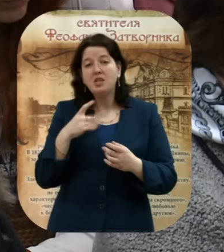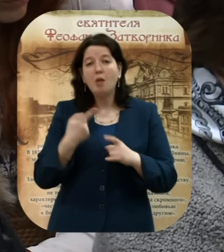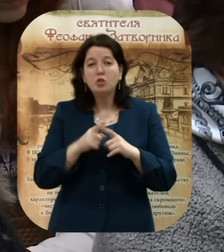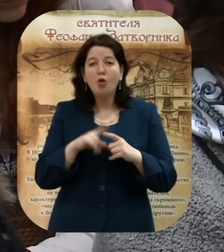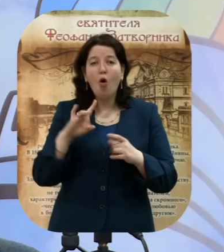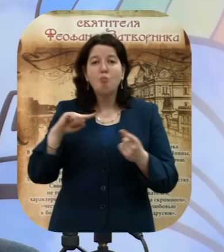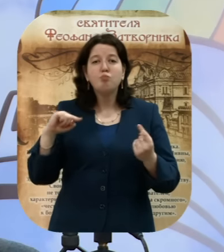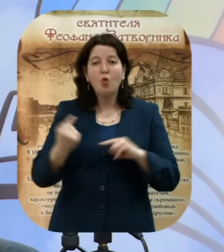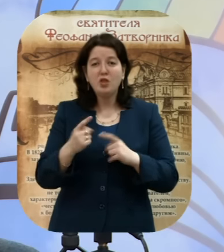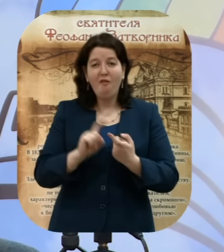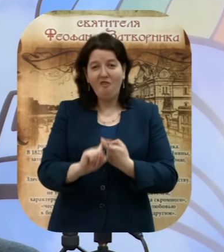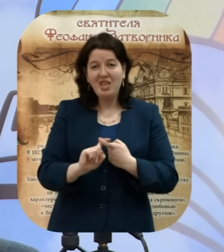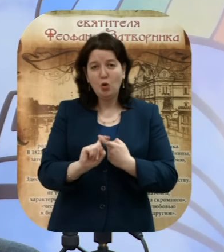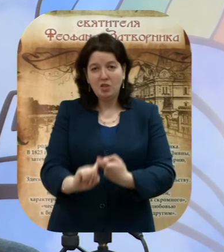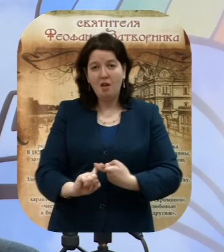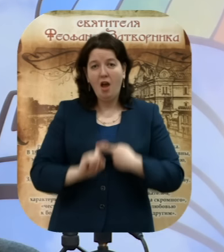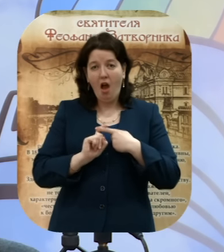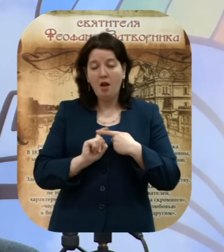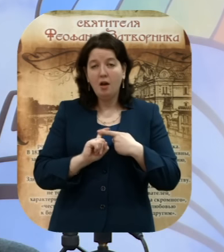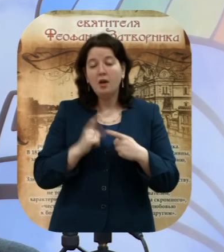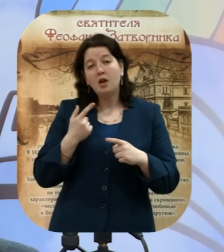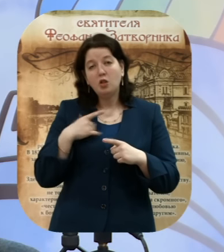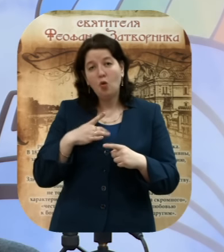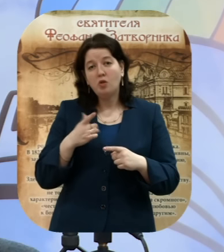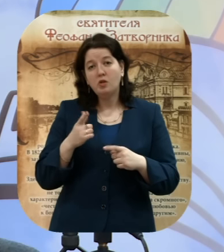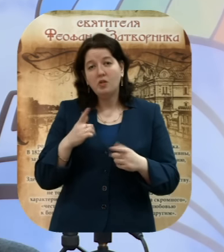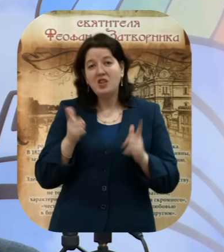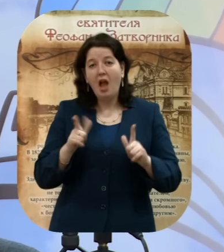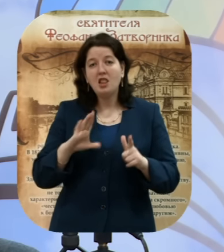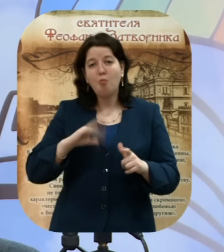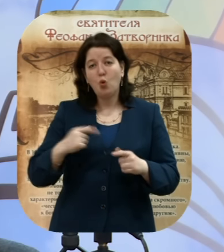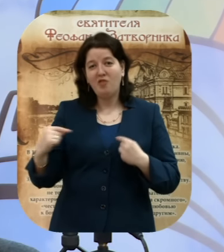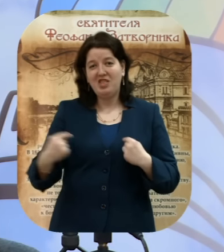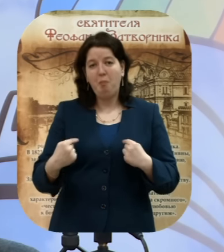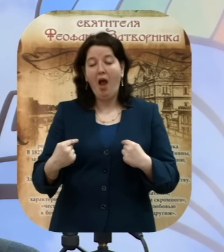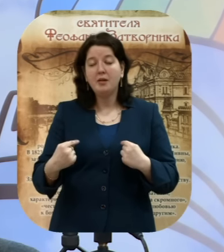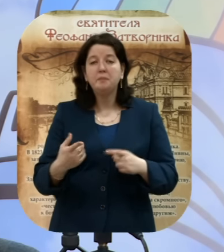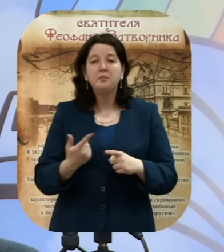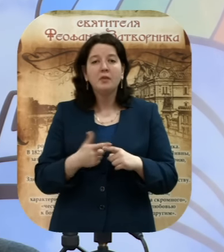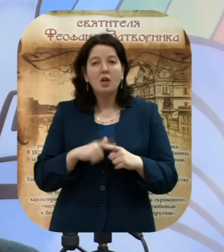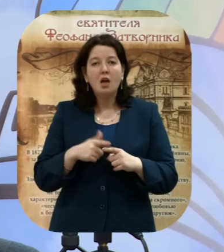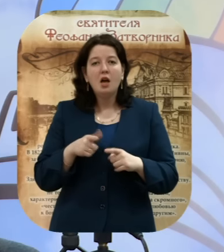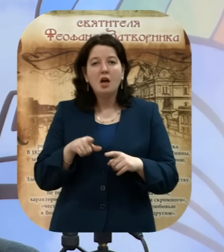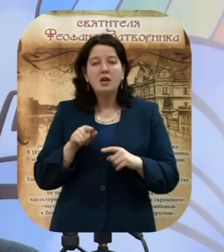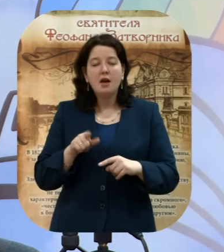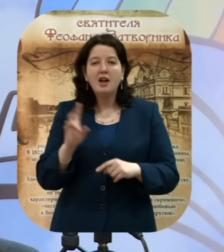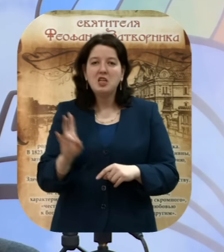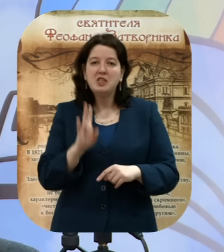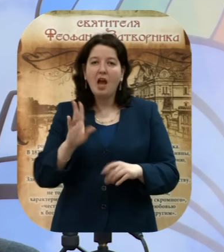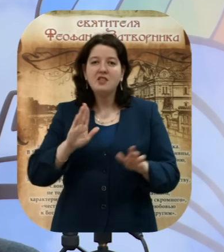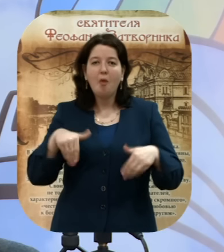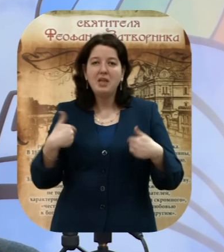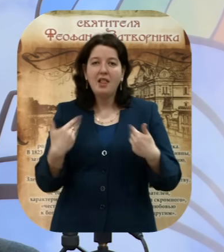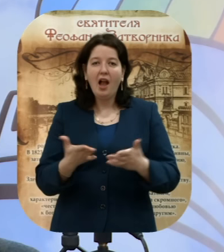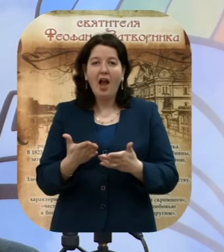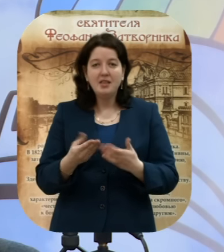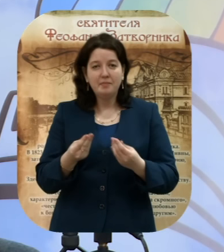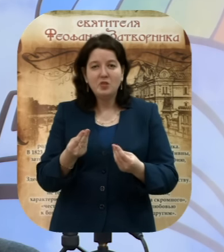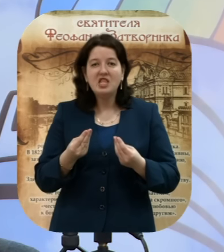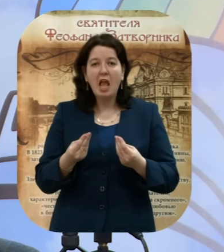себя. Да. Так вот здесь христианство предлагает средства, и, если